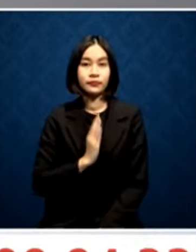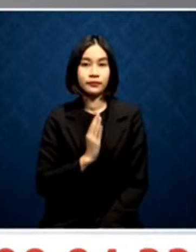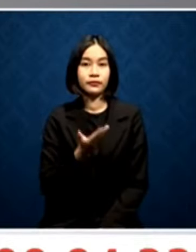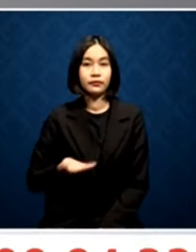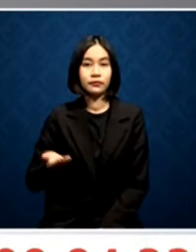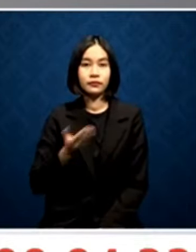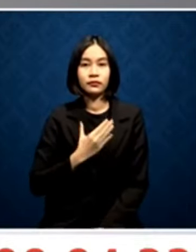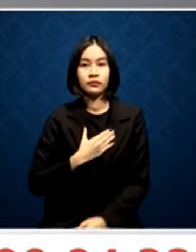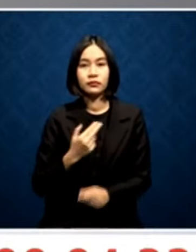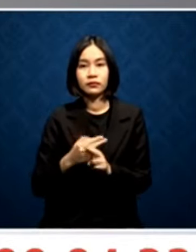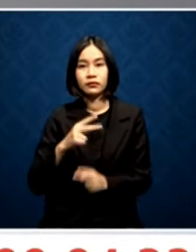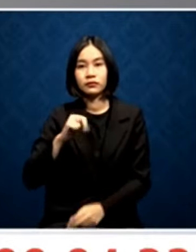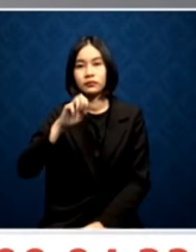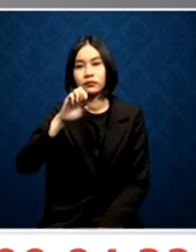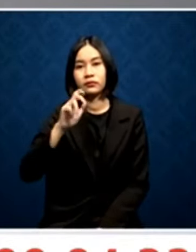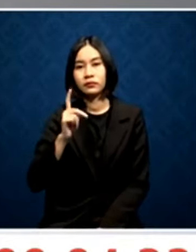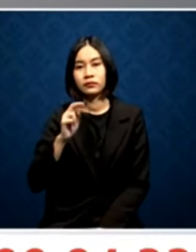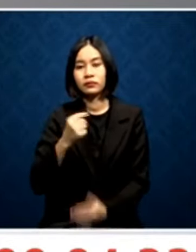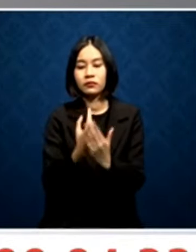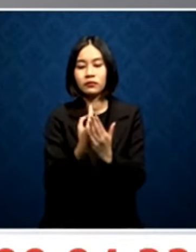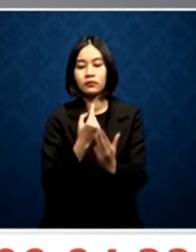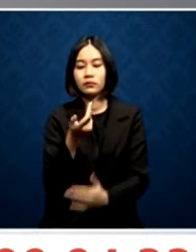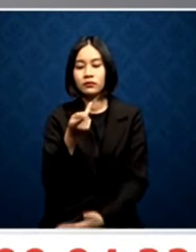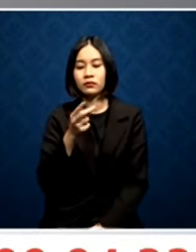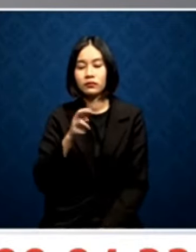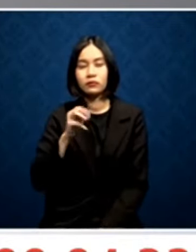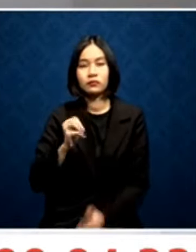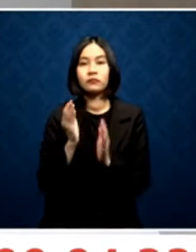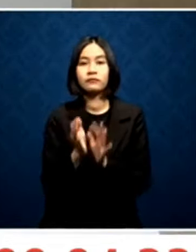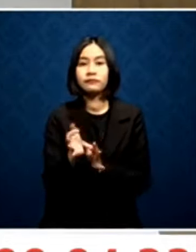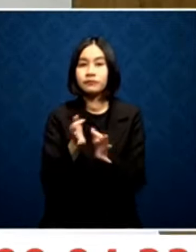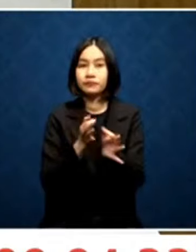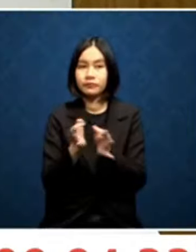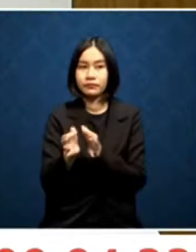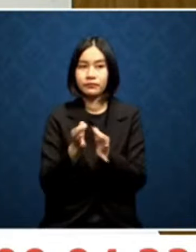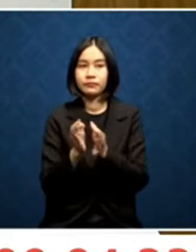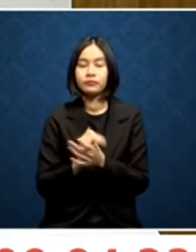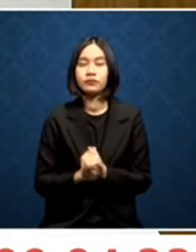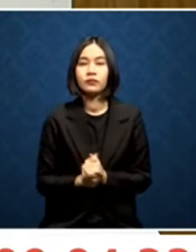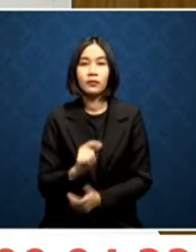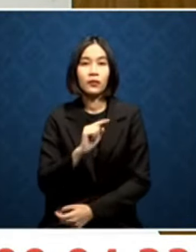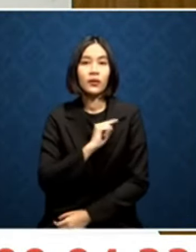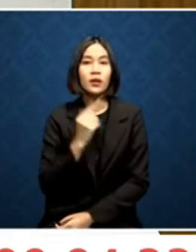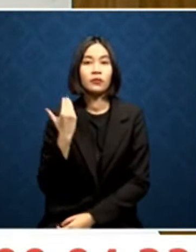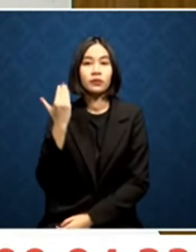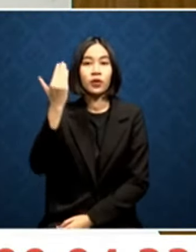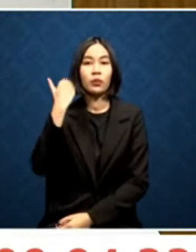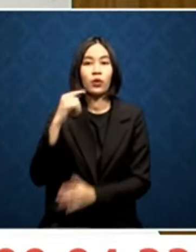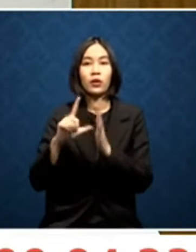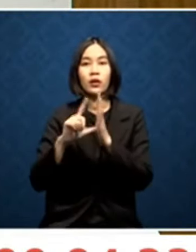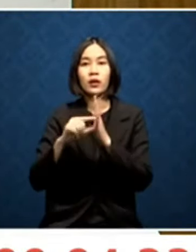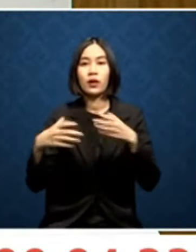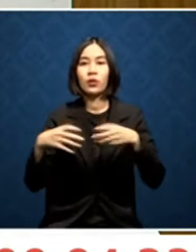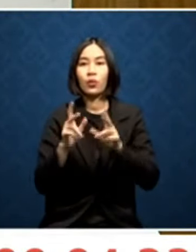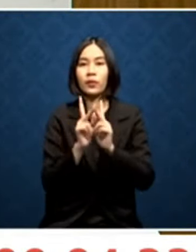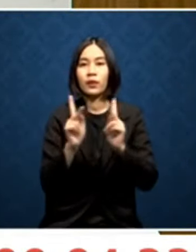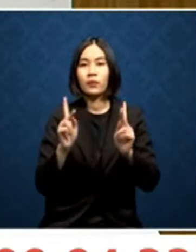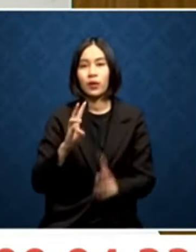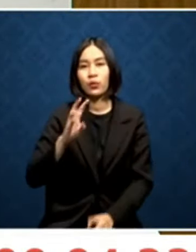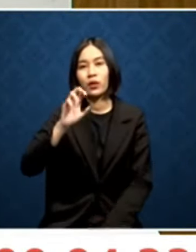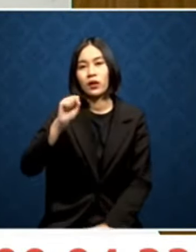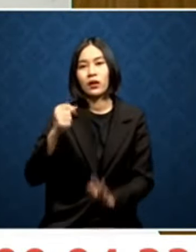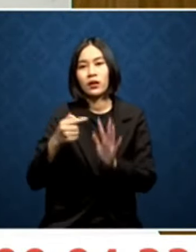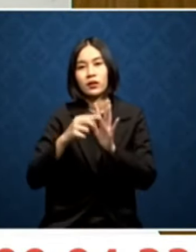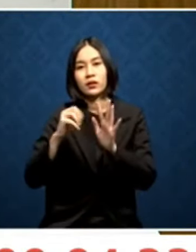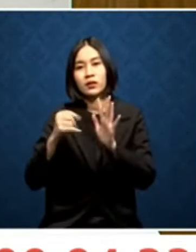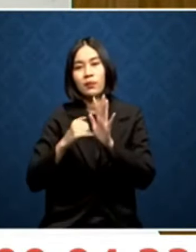ผมนายนิกรจำนงครับผู้แทนคณะรัฐมนตรีในฐานะผู้ชี้แจงนะครับและในฐานะอดีตเลขานุการคณะกรรมการวิสามัญพิ